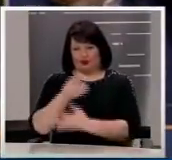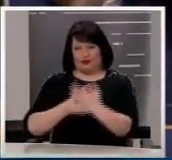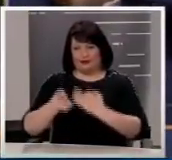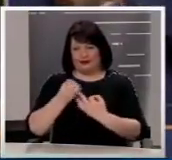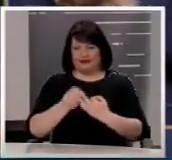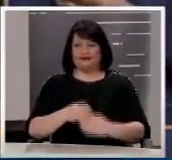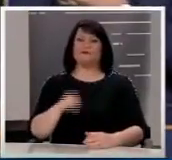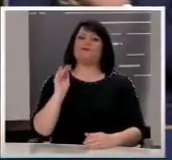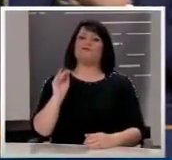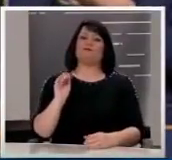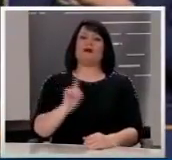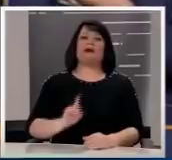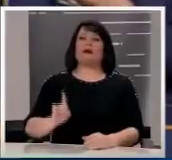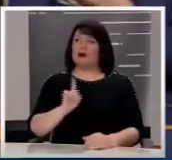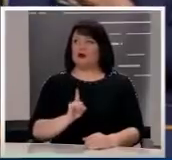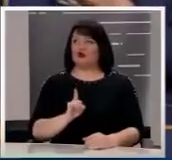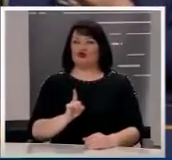Κύριε Μητσοτάκη,